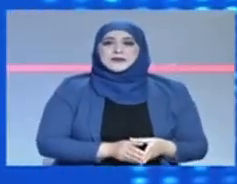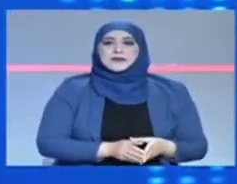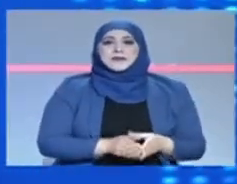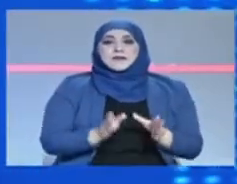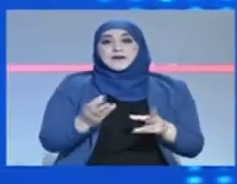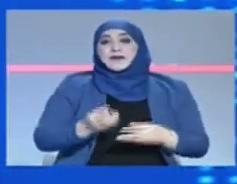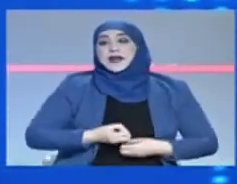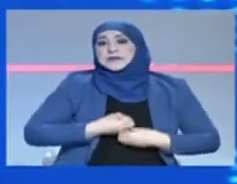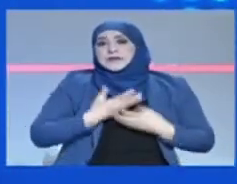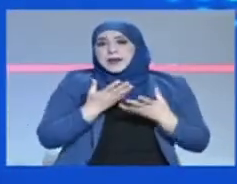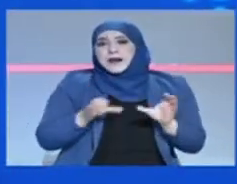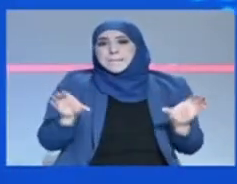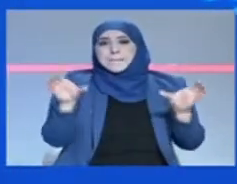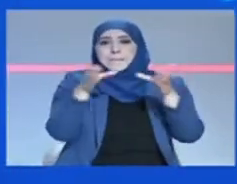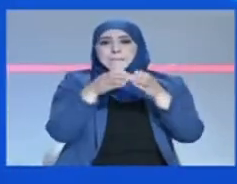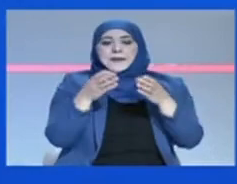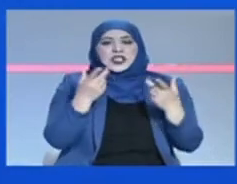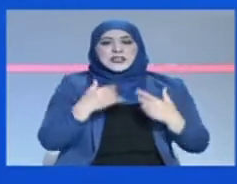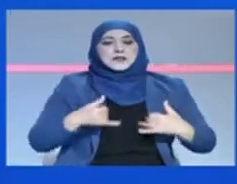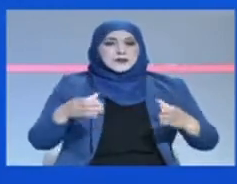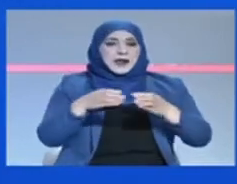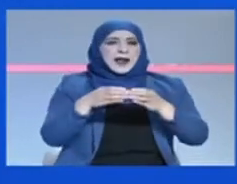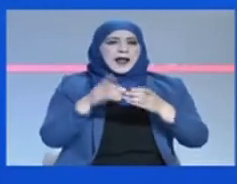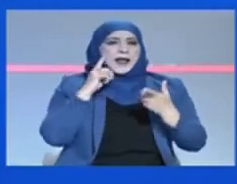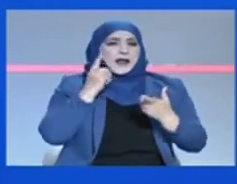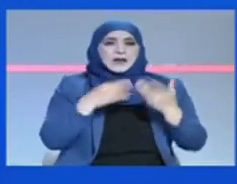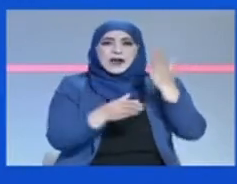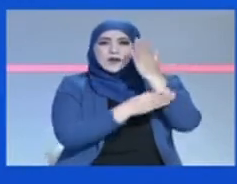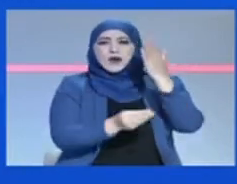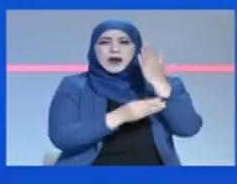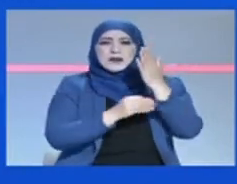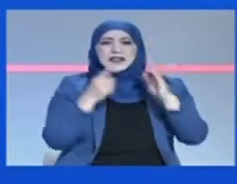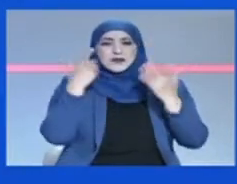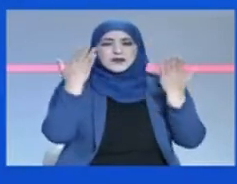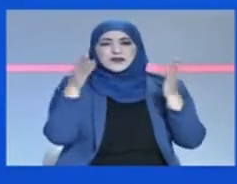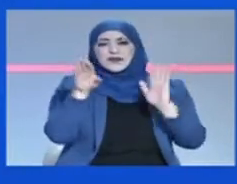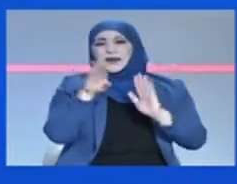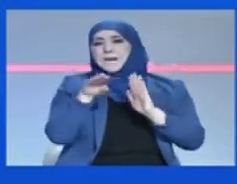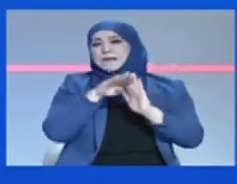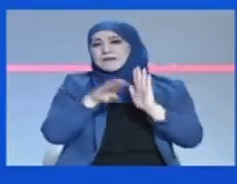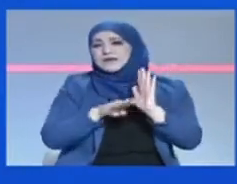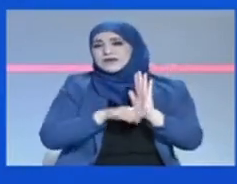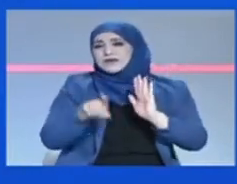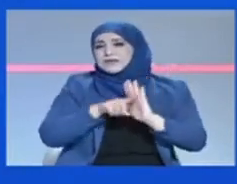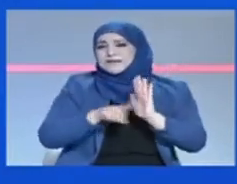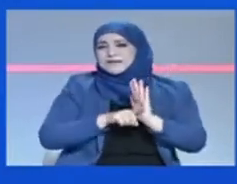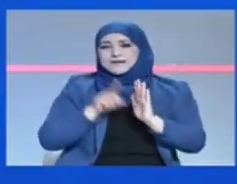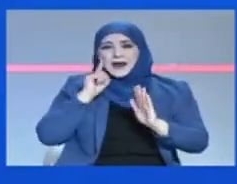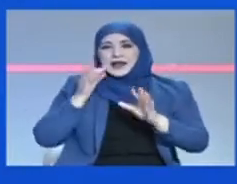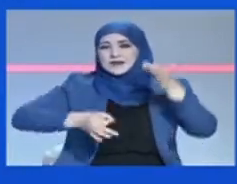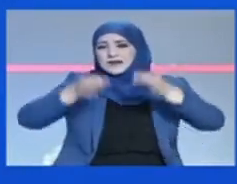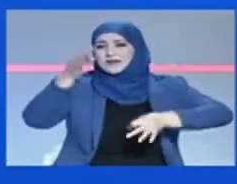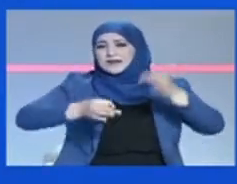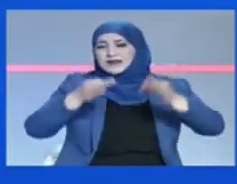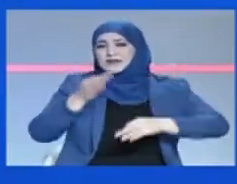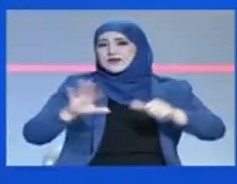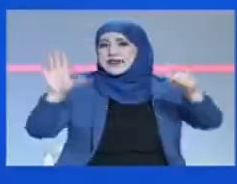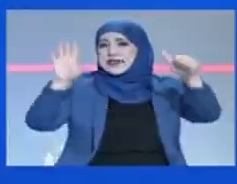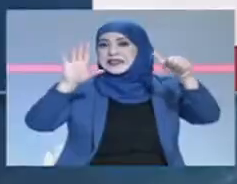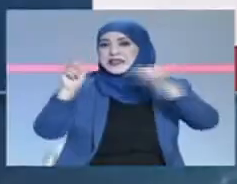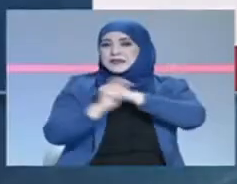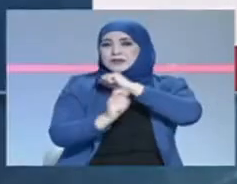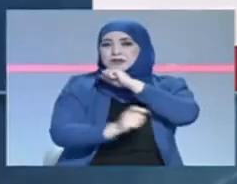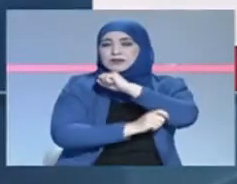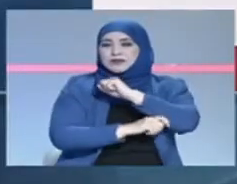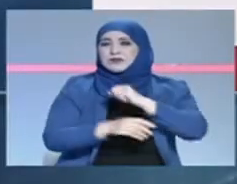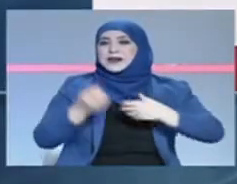عبر مجلس الهيئة الوطنية للمحامين بتونس عن استيائه من تعطل مرفق العدالة أسابيع ستة بسبب